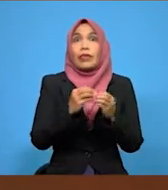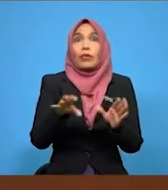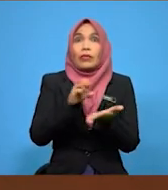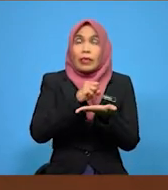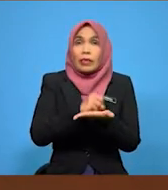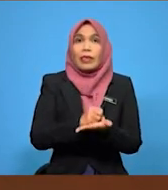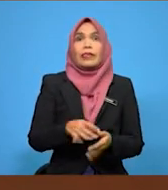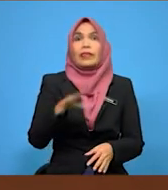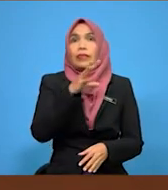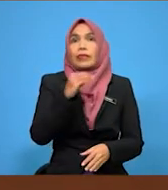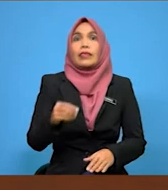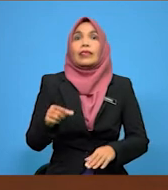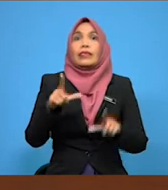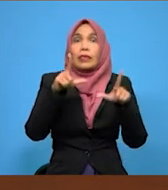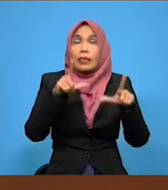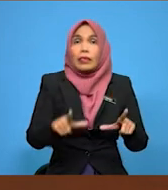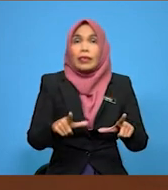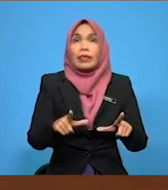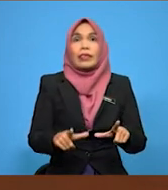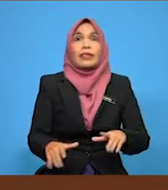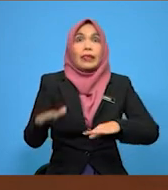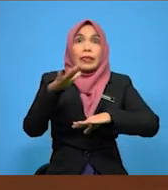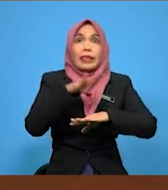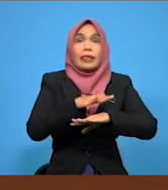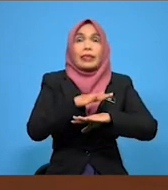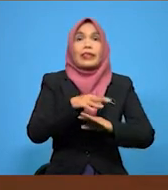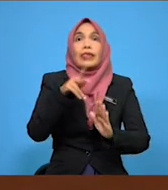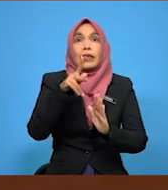dan letakkan di atas penimbang elektronik ini.